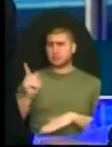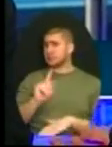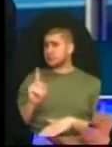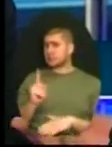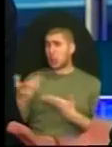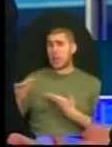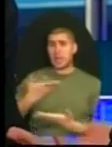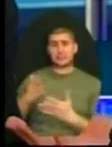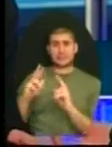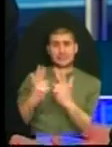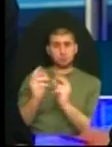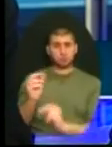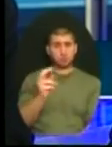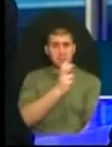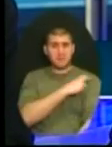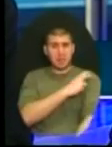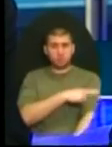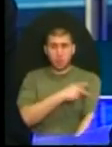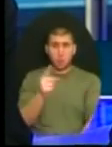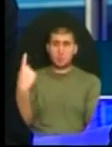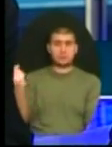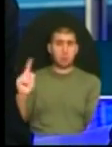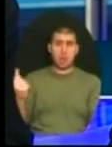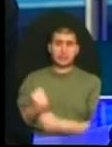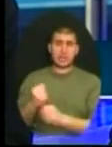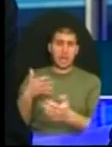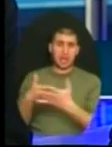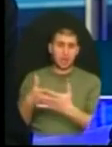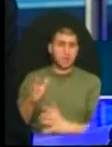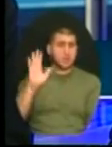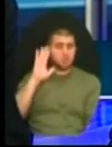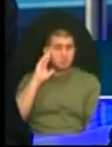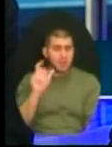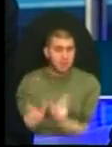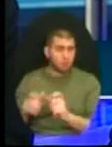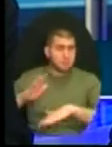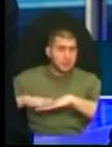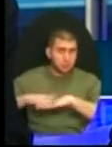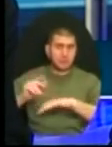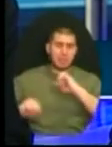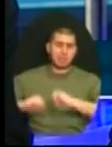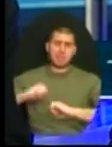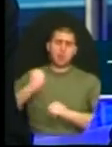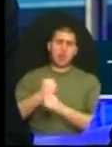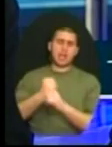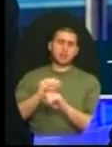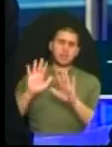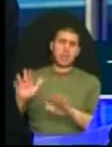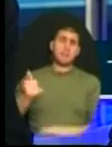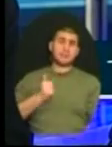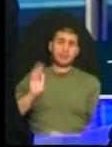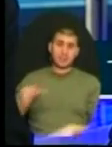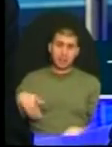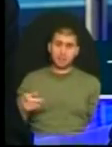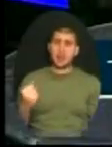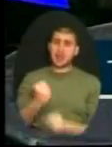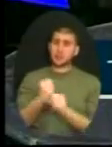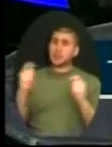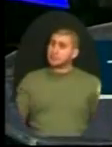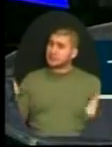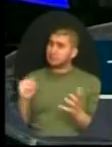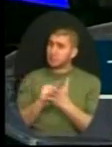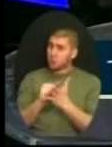חצי ציבור של המפכ"ל, עם כל הכבוד, לא הוא עשה את החקירה. בוא נשמע את הגורמים המקצועיים, זה נהוג לעשות בצבא גם, שאלו פיקוד